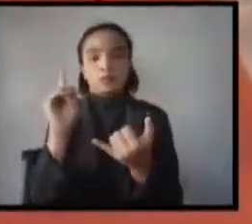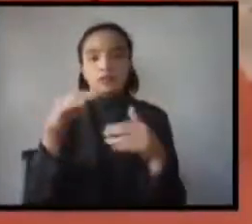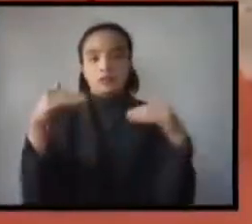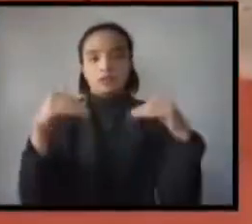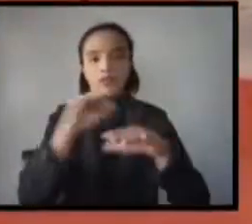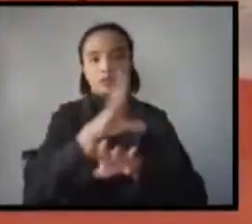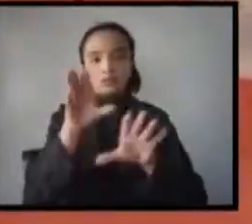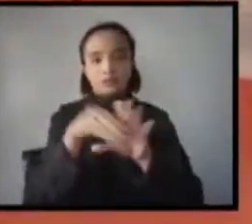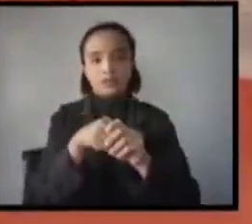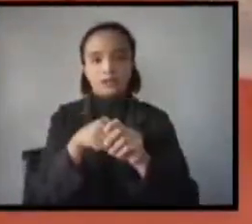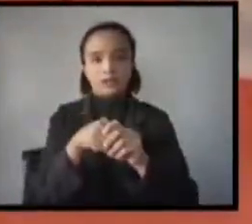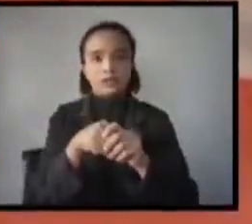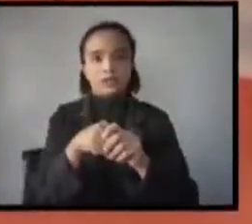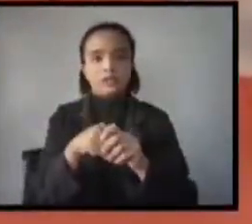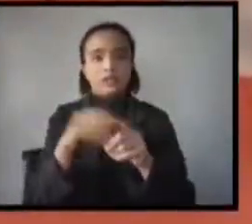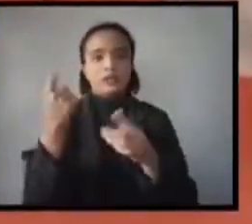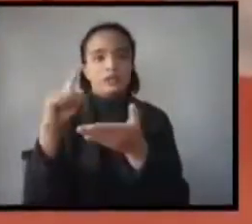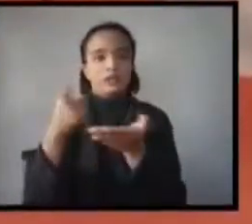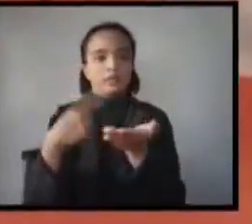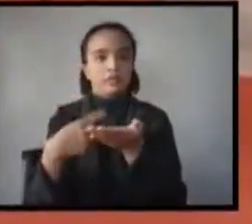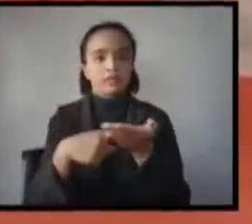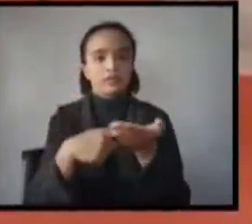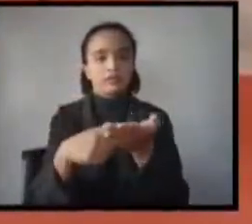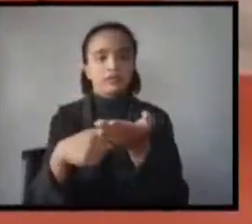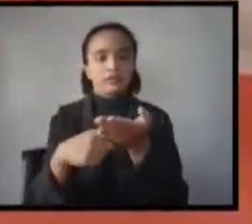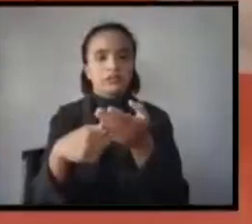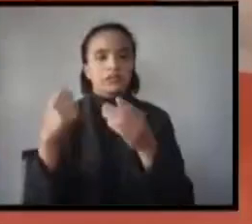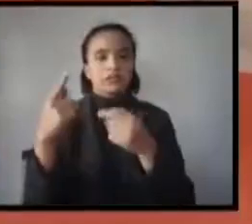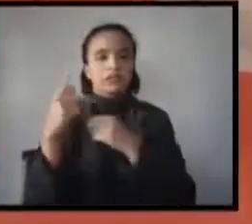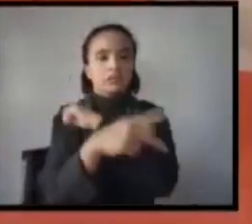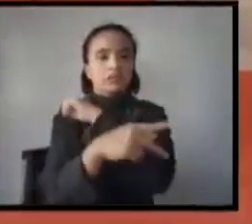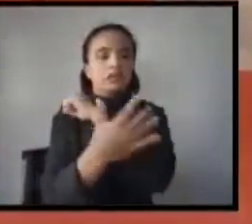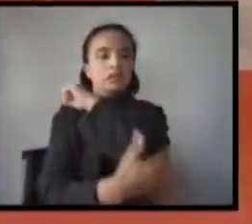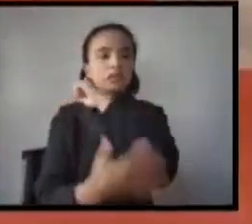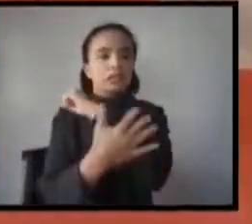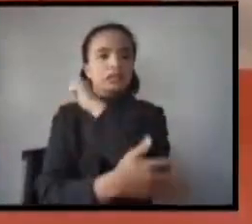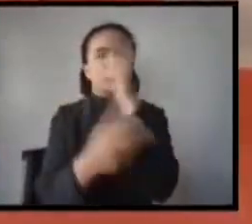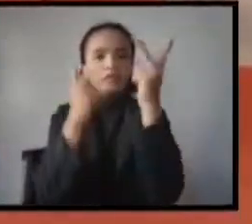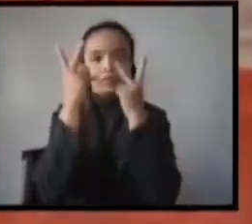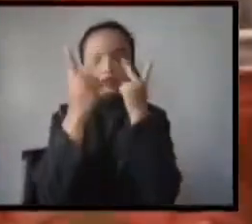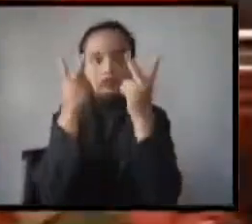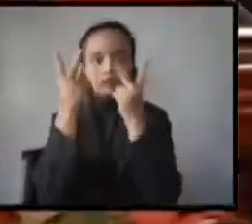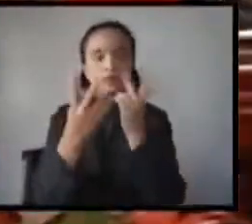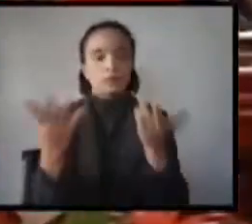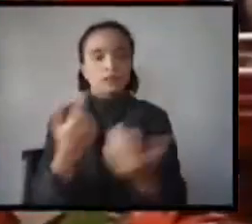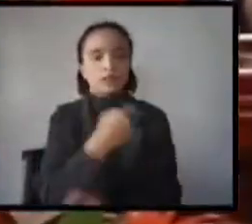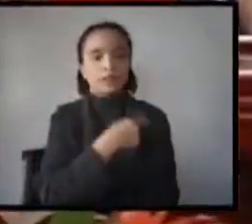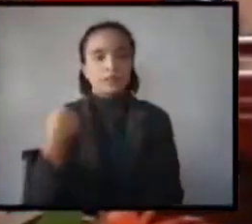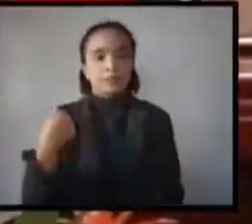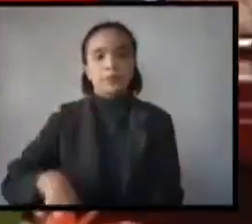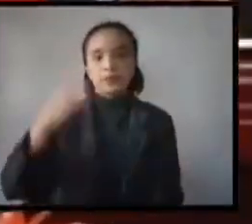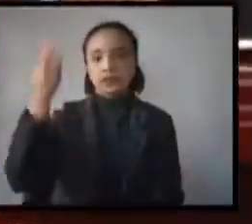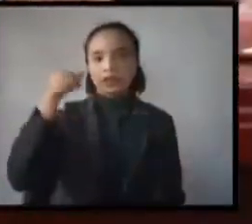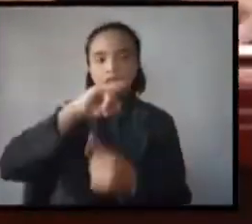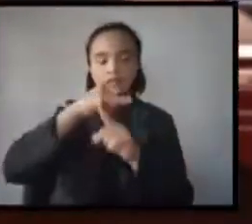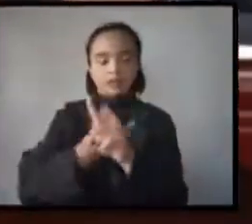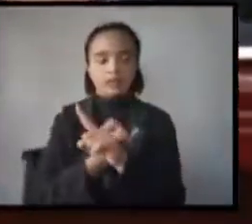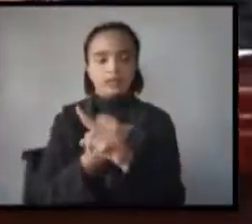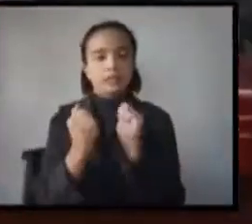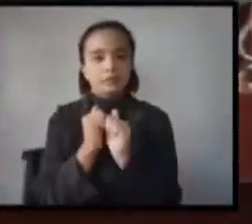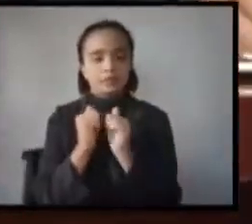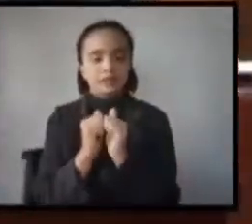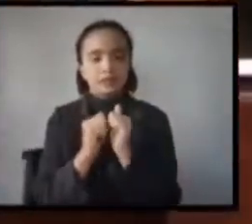ng mga napag-usapan sa state visit ni Pangulong Ferdinand R. Marcos Jr. sa China noong Enero, kung saan nalagdaan